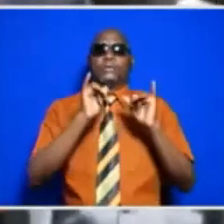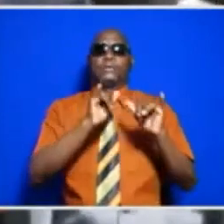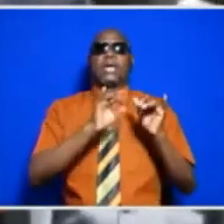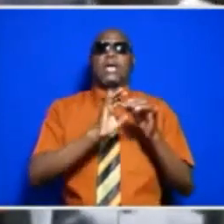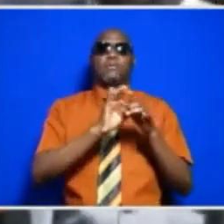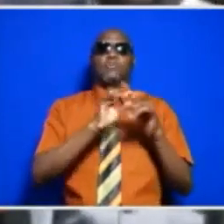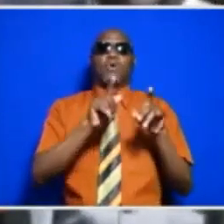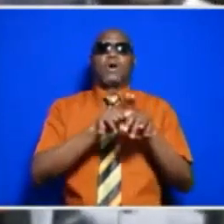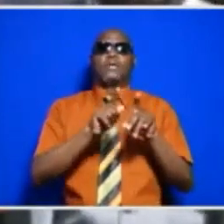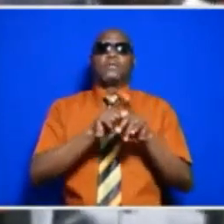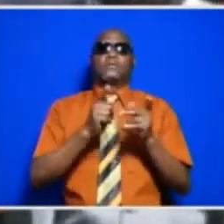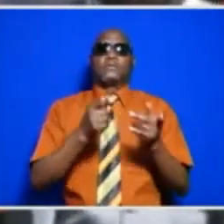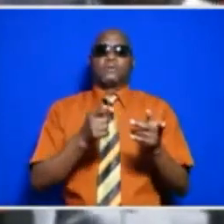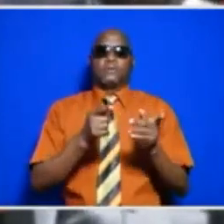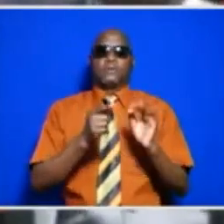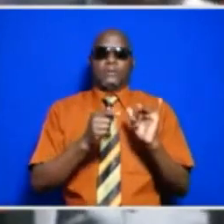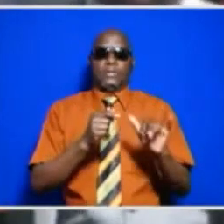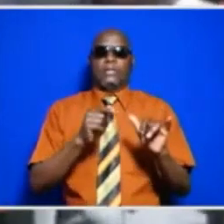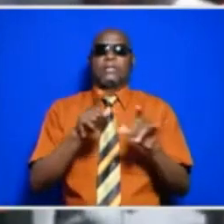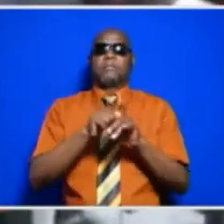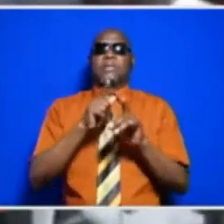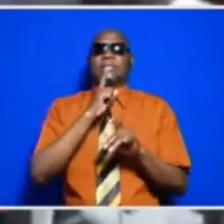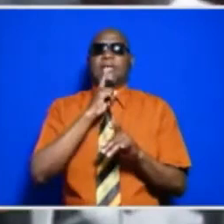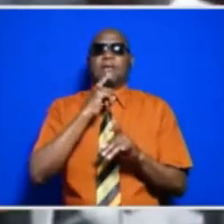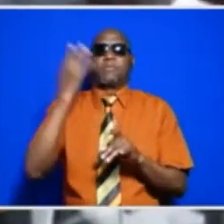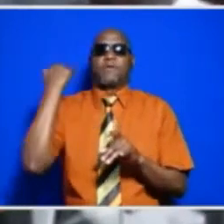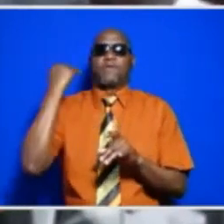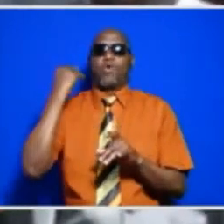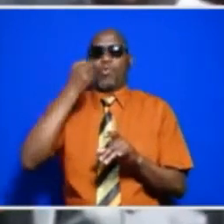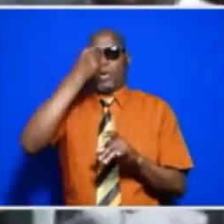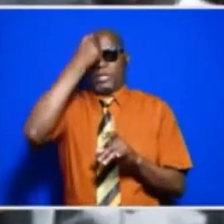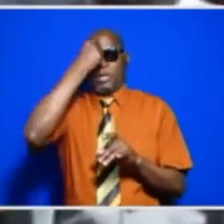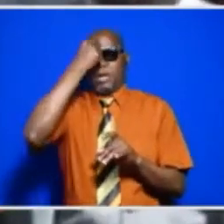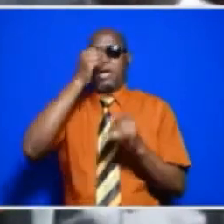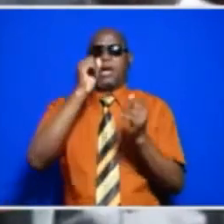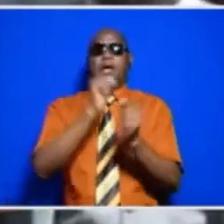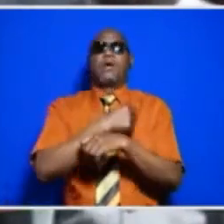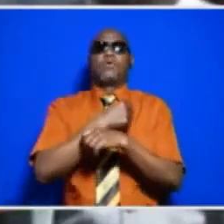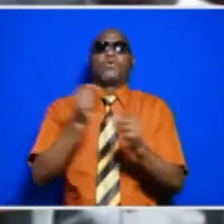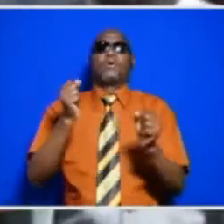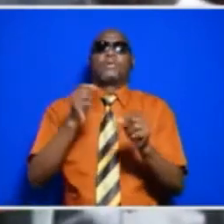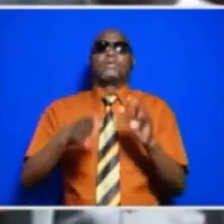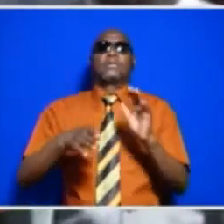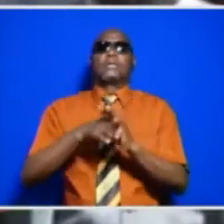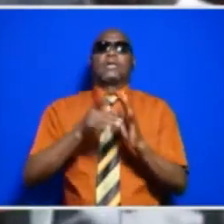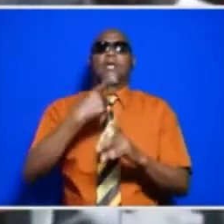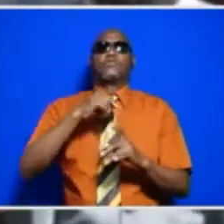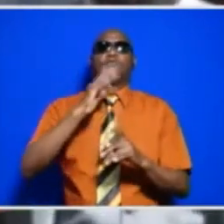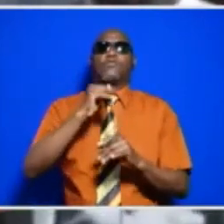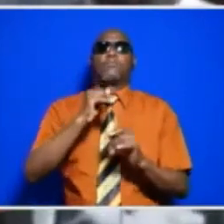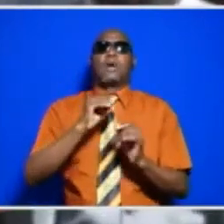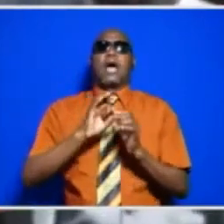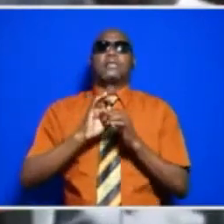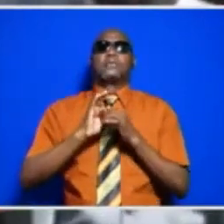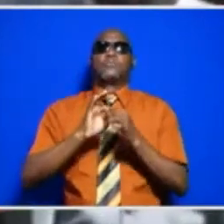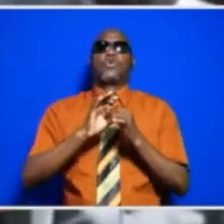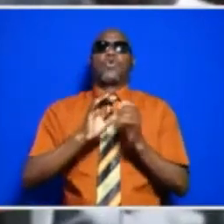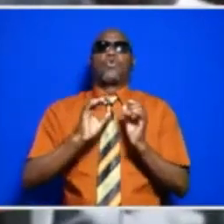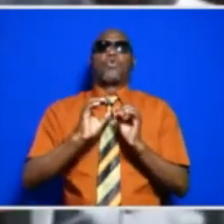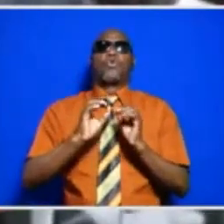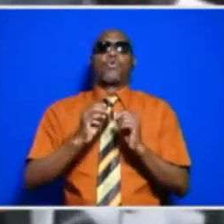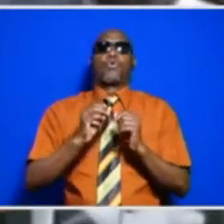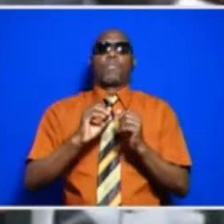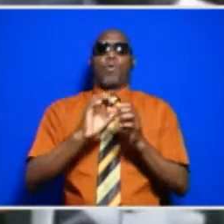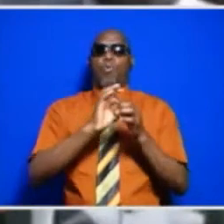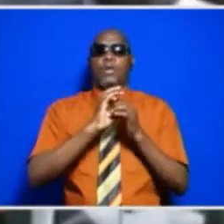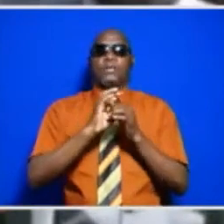coalition, and like we have said before, Wetangula cannot exit us from Azimio coalition. Hana huo hiyo